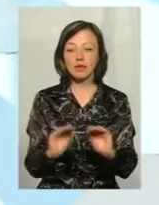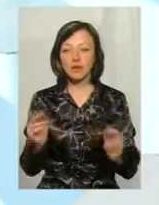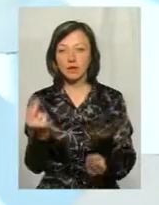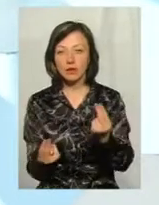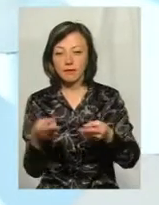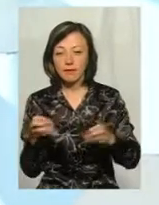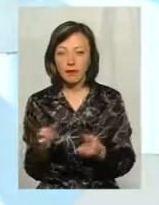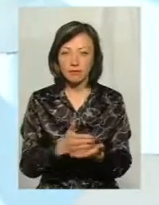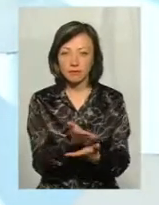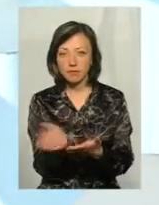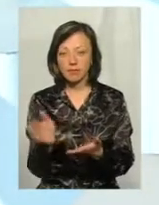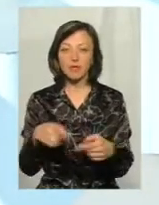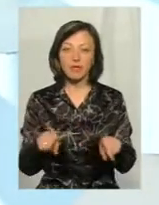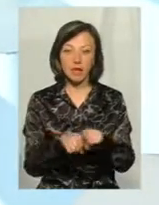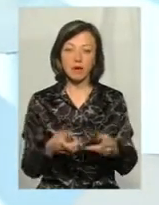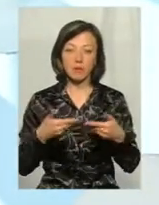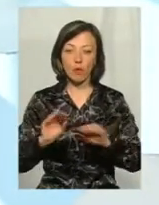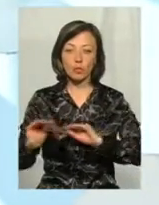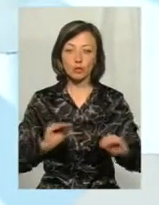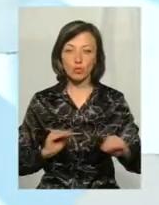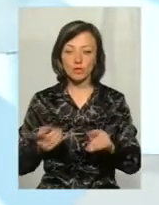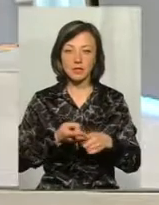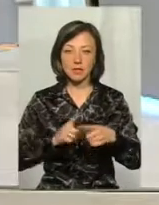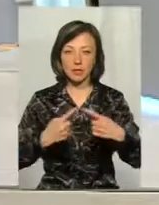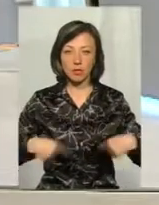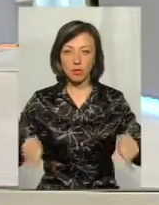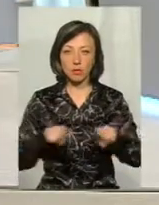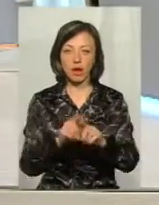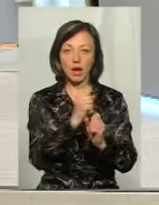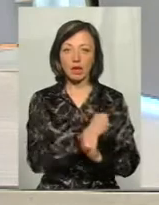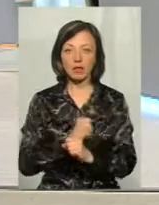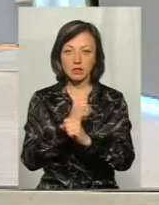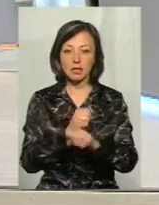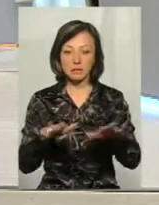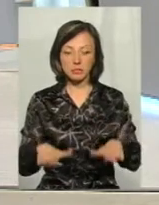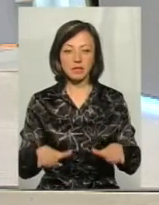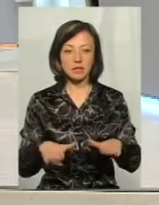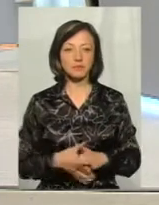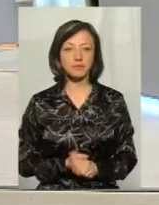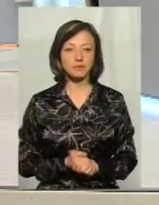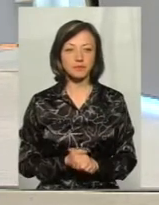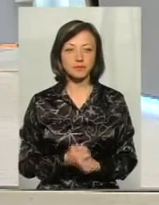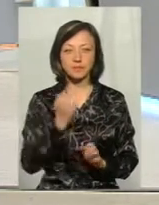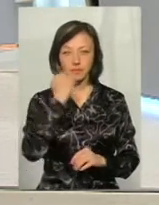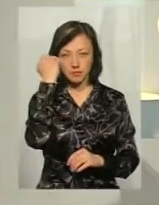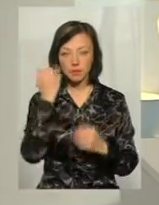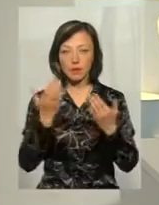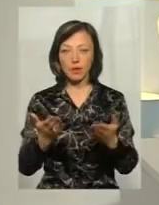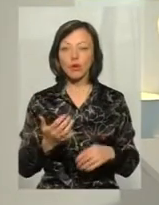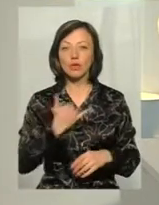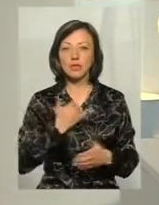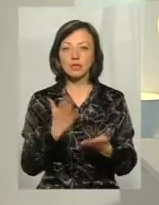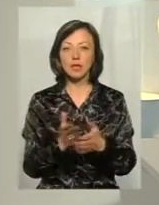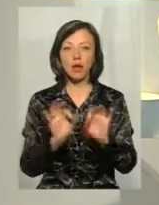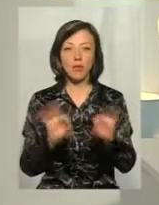ігрових майданчиків. От таким чином ми облаштовуємо, значить, ці наші рекреаційні ділянки. Добре, дякую, пане Віктор. У нас також є